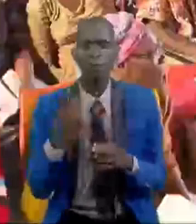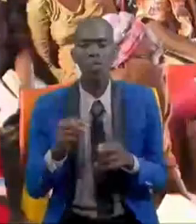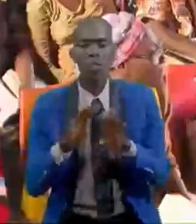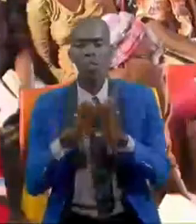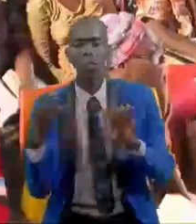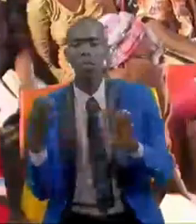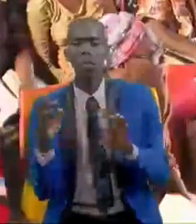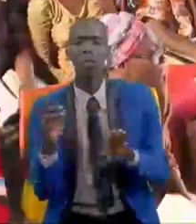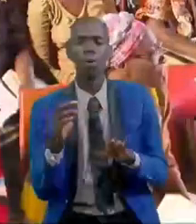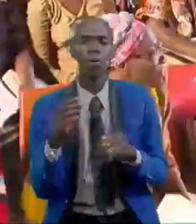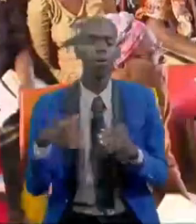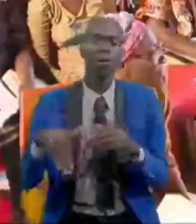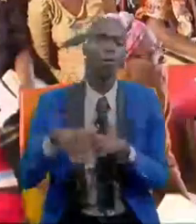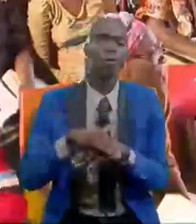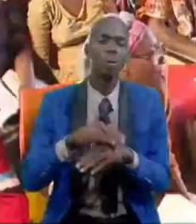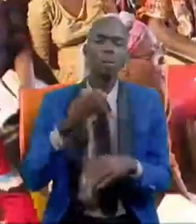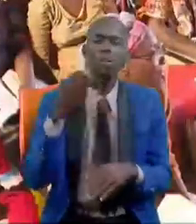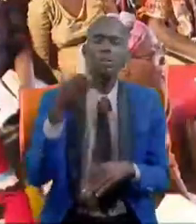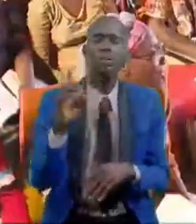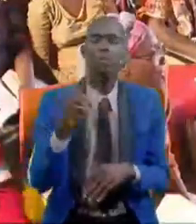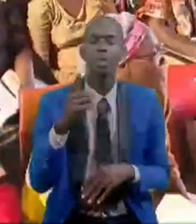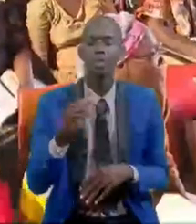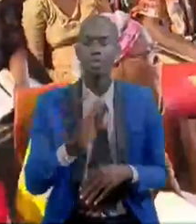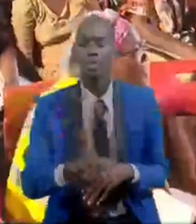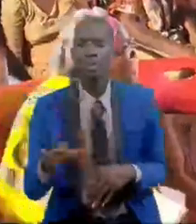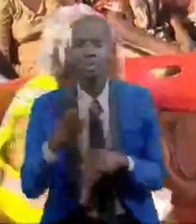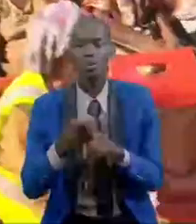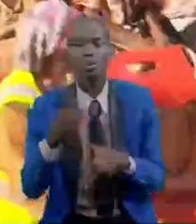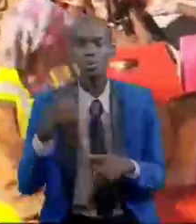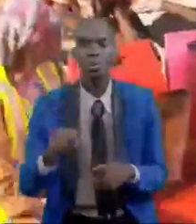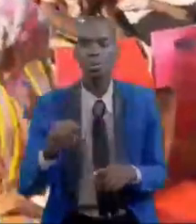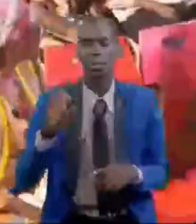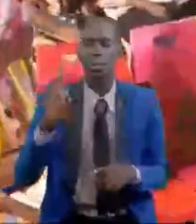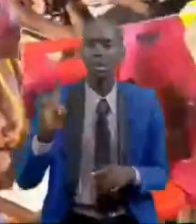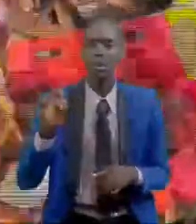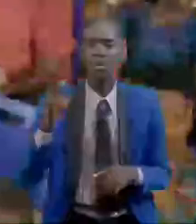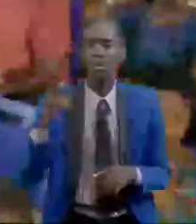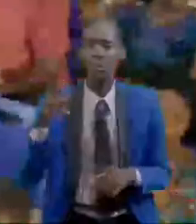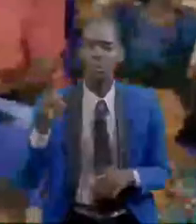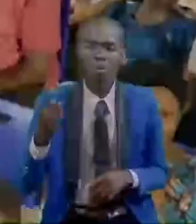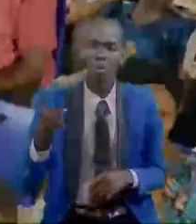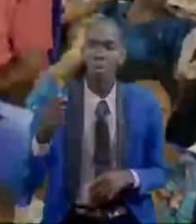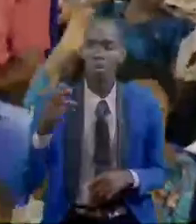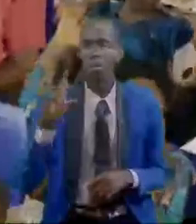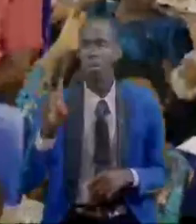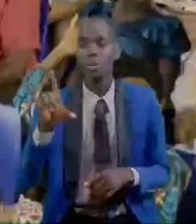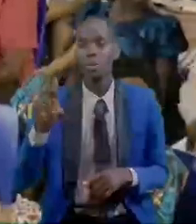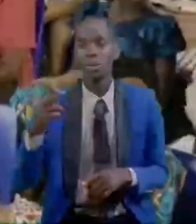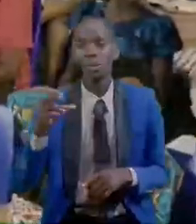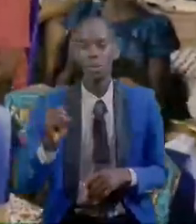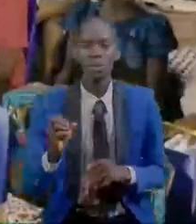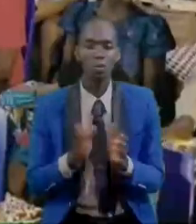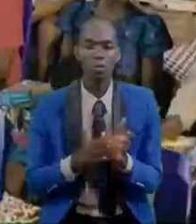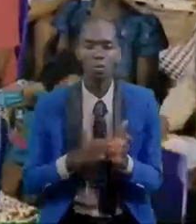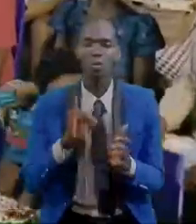là-bas, où nos enfants se trouvent, les portes sont maintenant ouvertes.